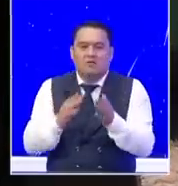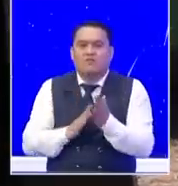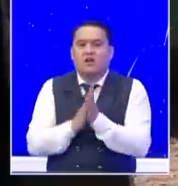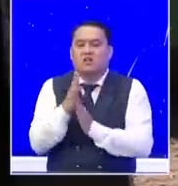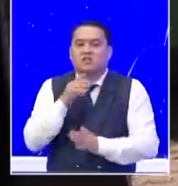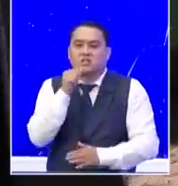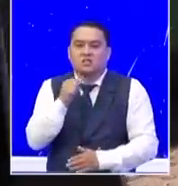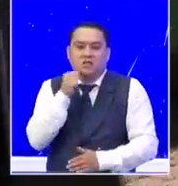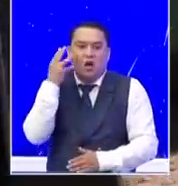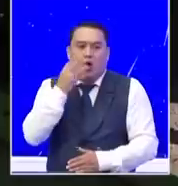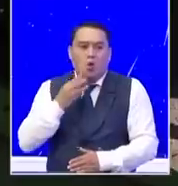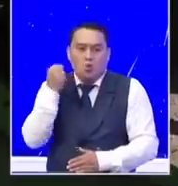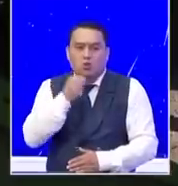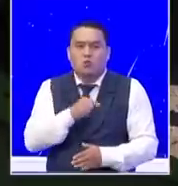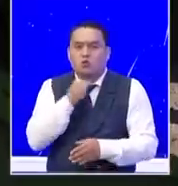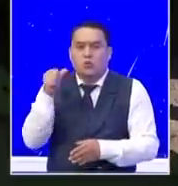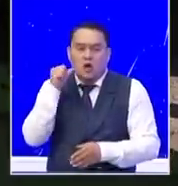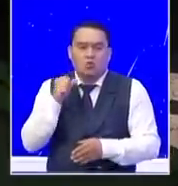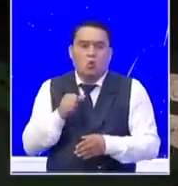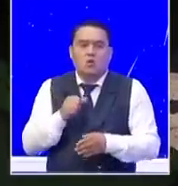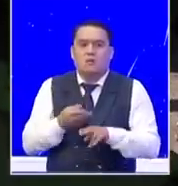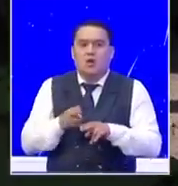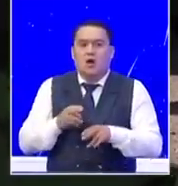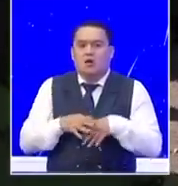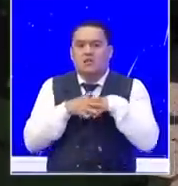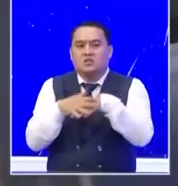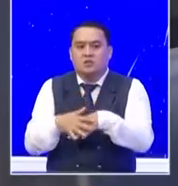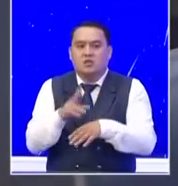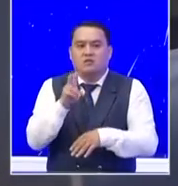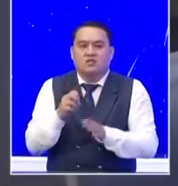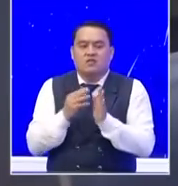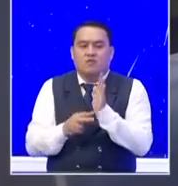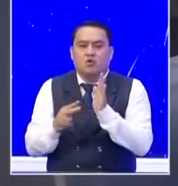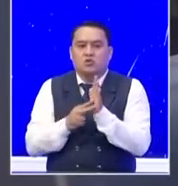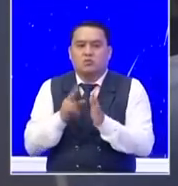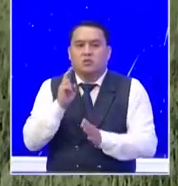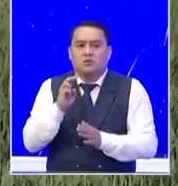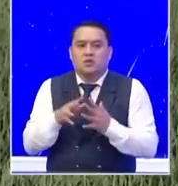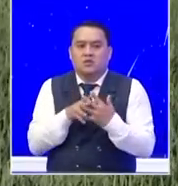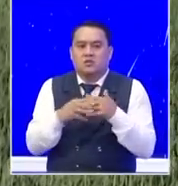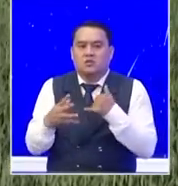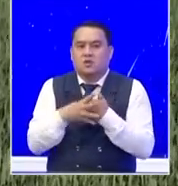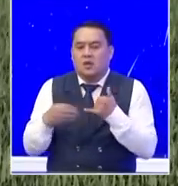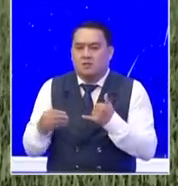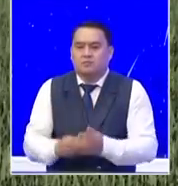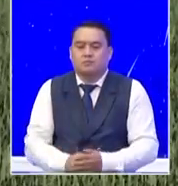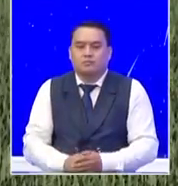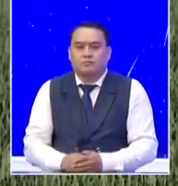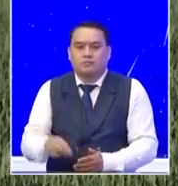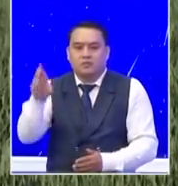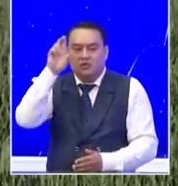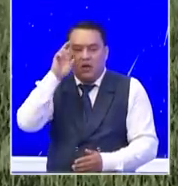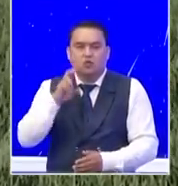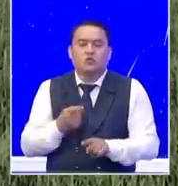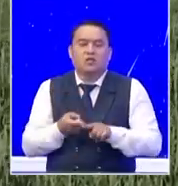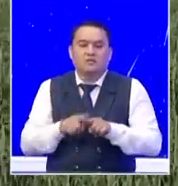выращиванию сахарной свеклы. В текущем году под сладкий корнеплод отведено 208 гектаров земель. В этом году государство, как и